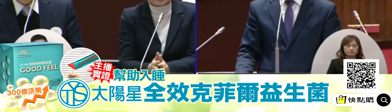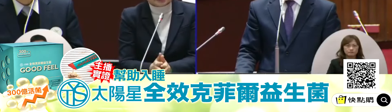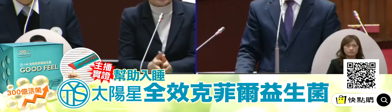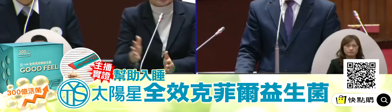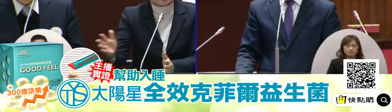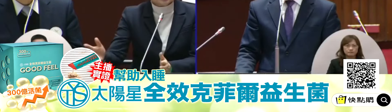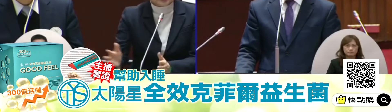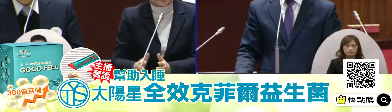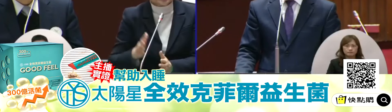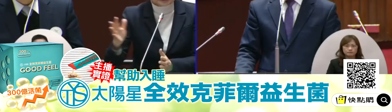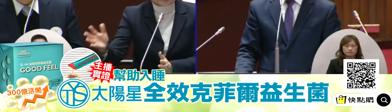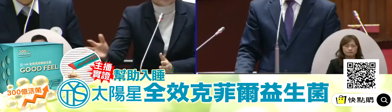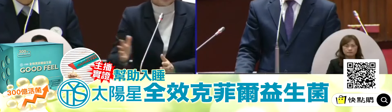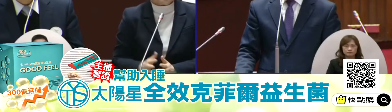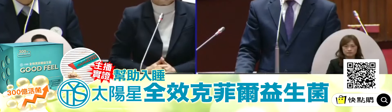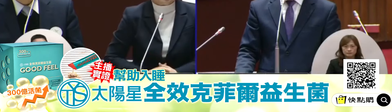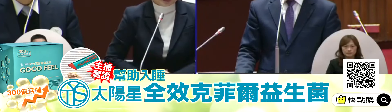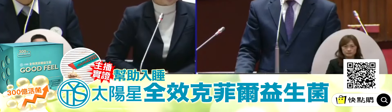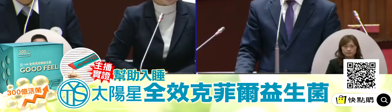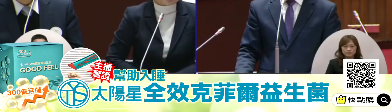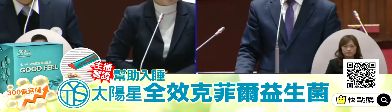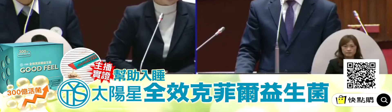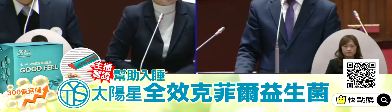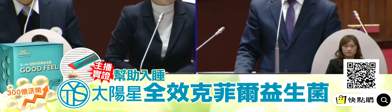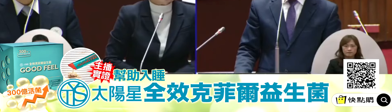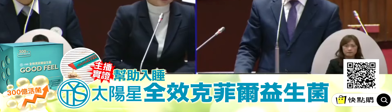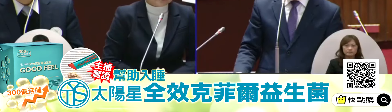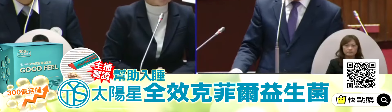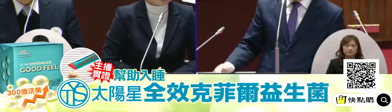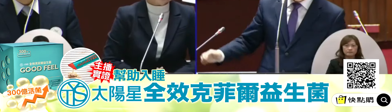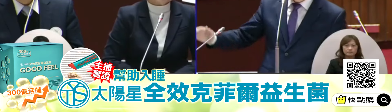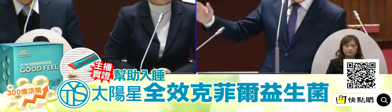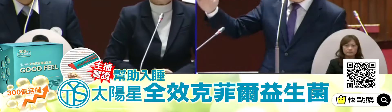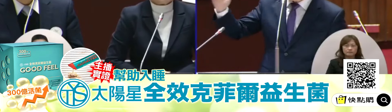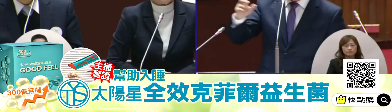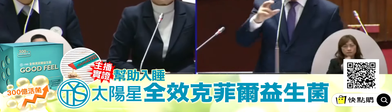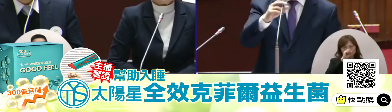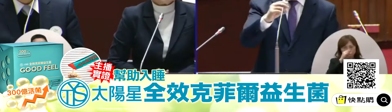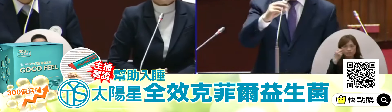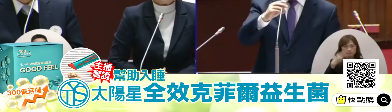起来的情形，目前就比较正常的一个在发展。